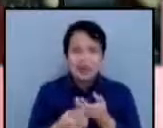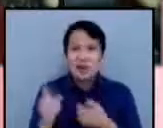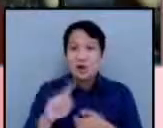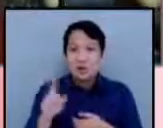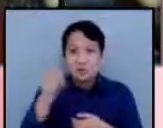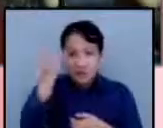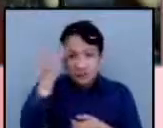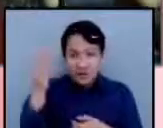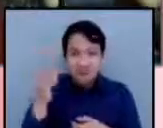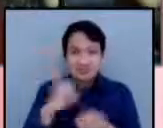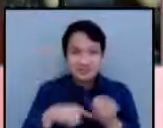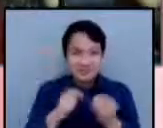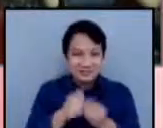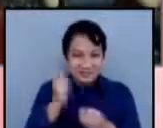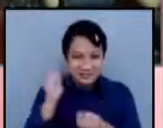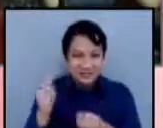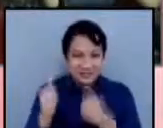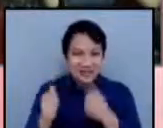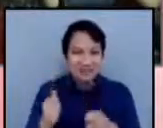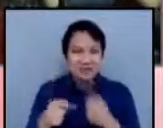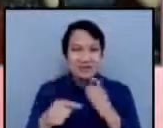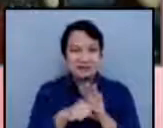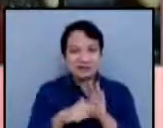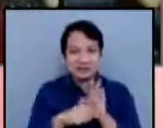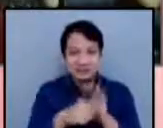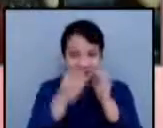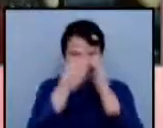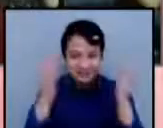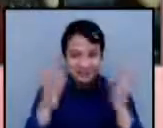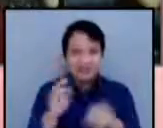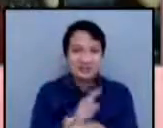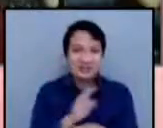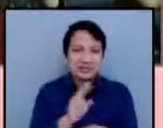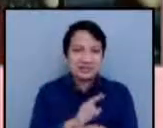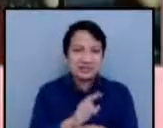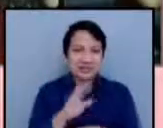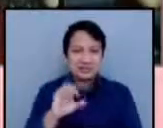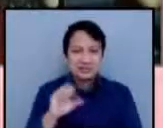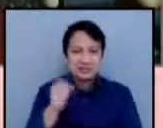masasabi mo pagdating doon sa mga negative comments o mga bashers? Siyempre, hindi